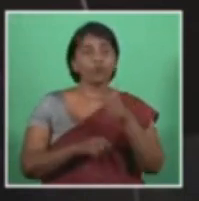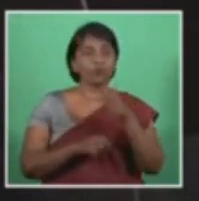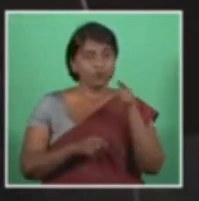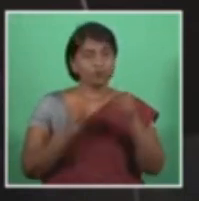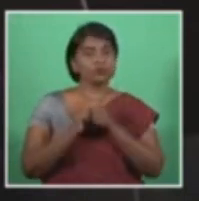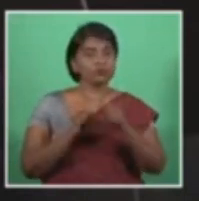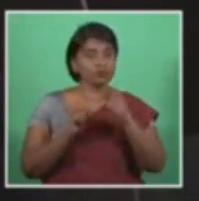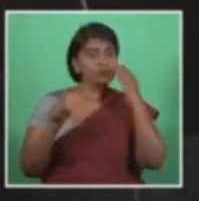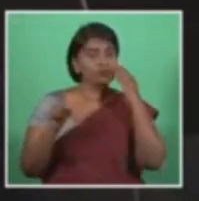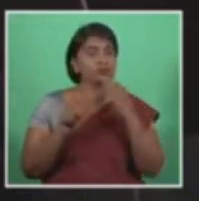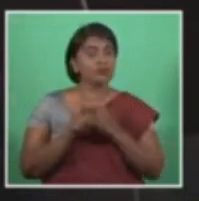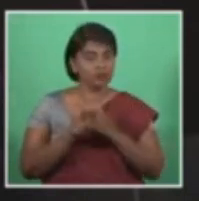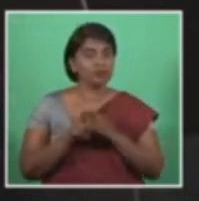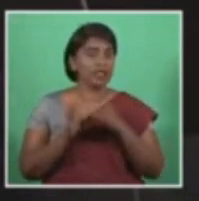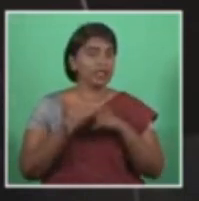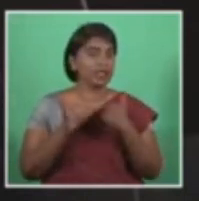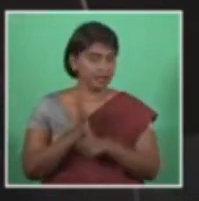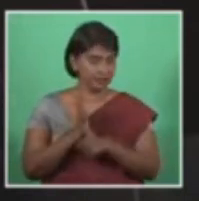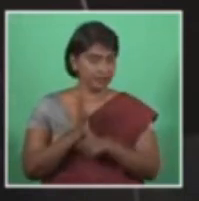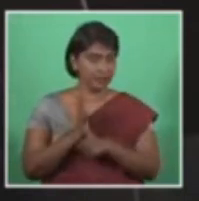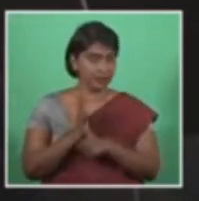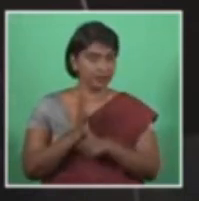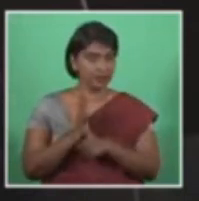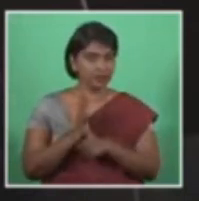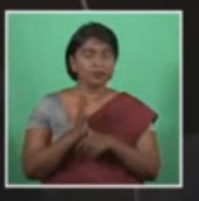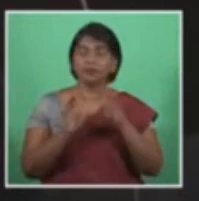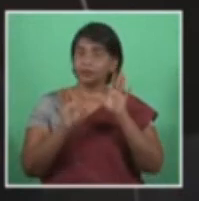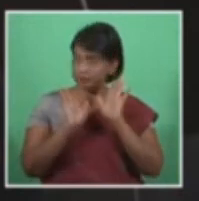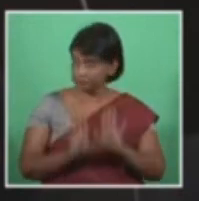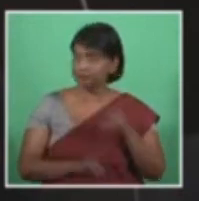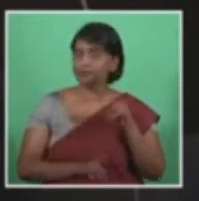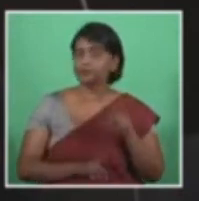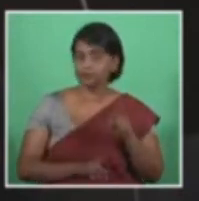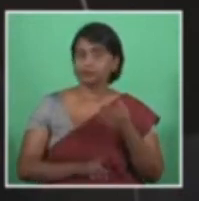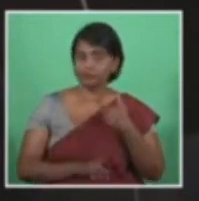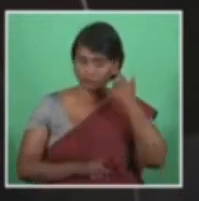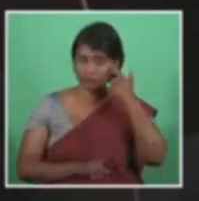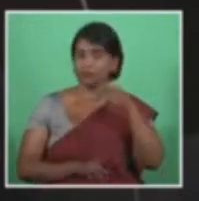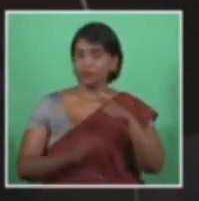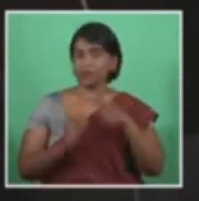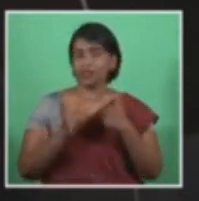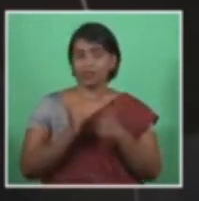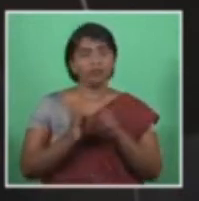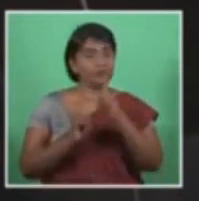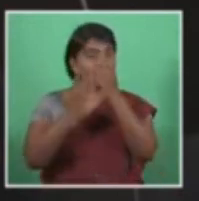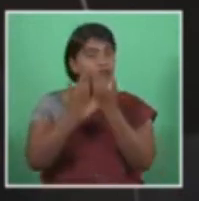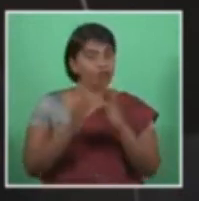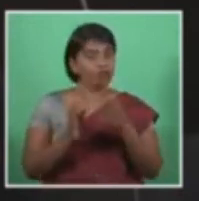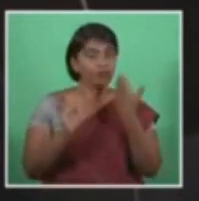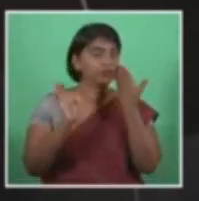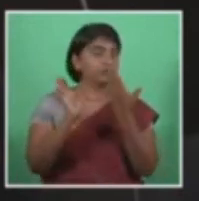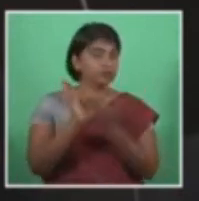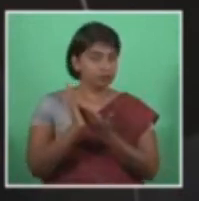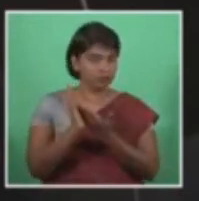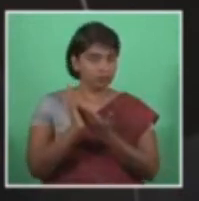පිළිබඳ තියෙන පනතක් කියලා. එහෙමනම් අපි දන්නවා මේ පනත මුලින්ම ඉදිරිපත්